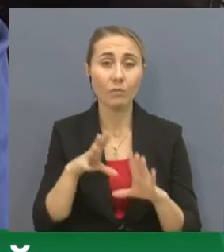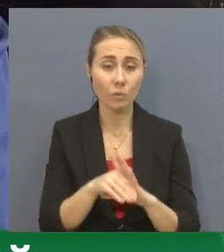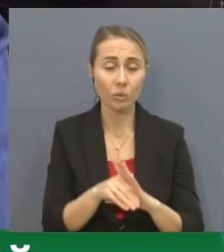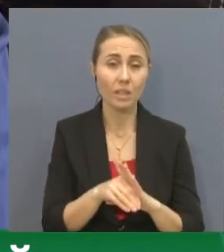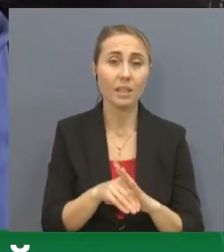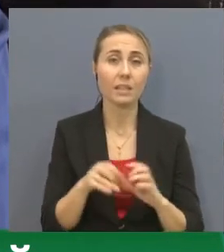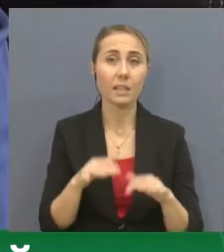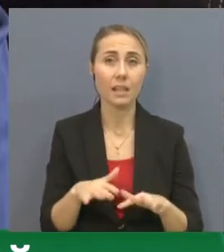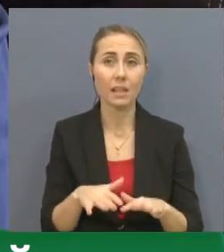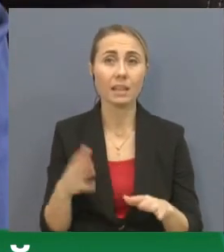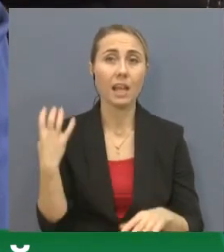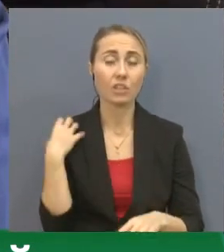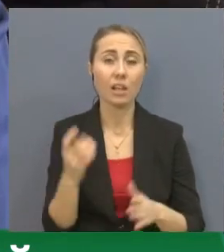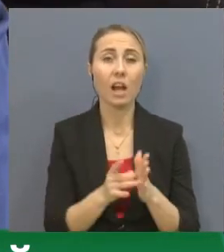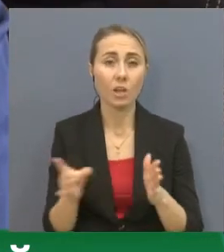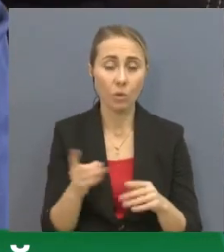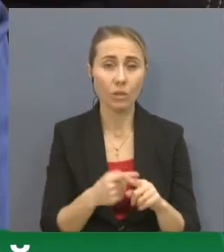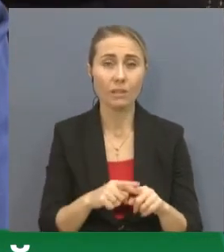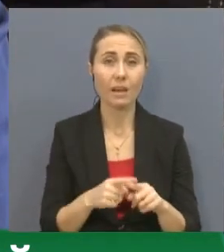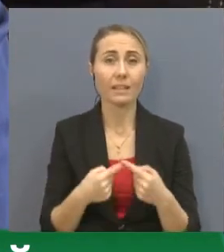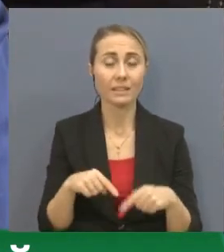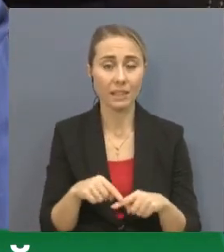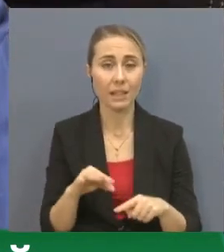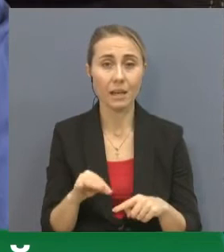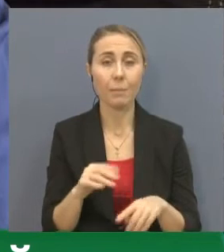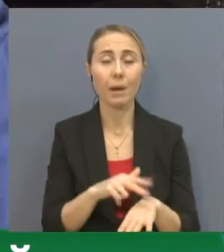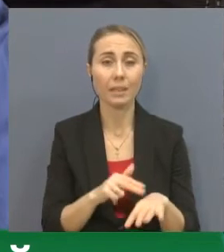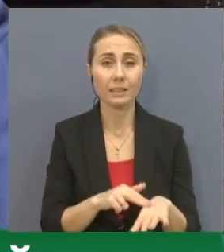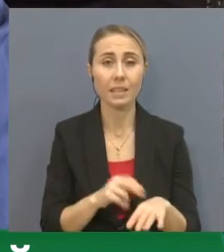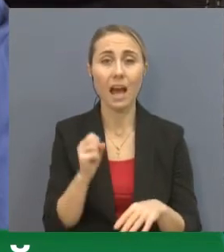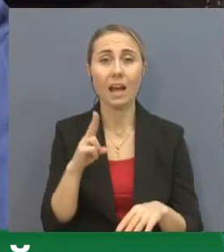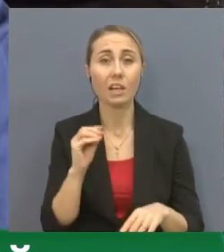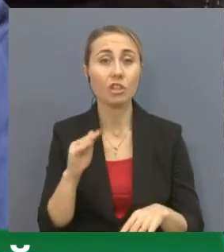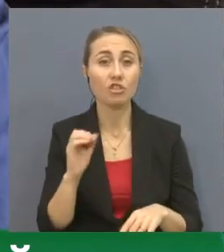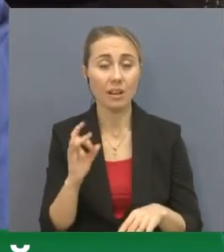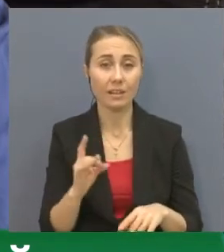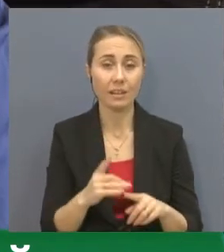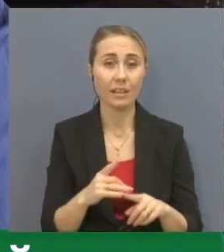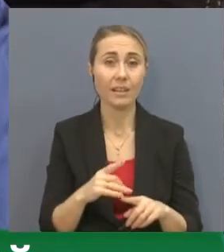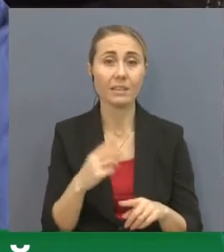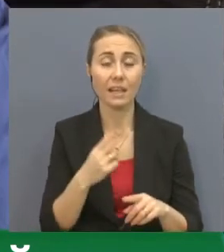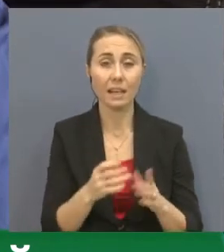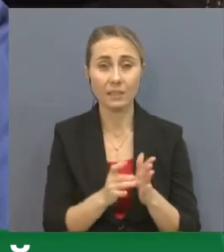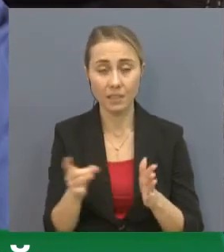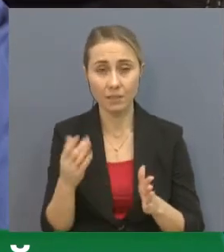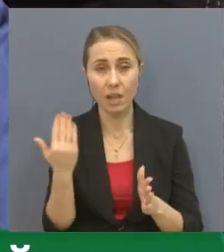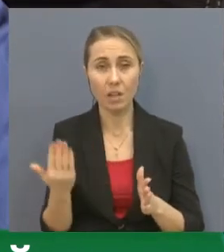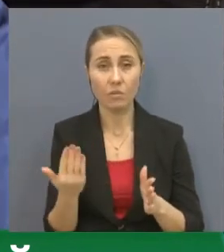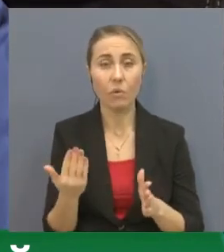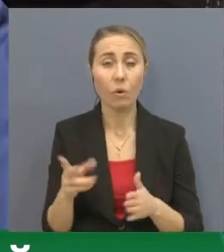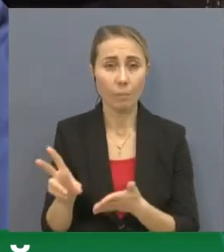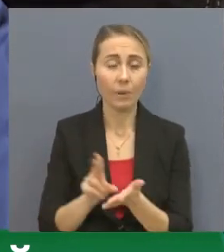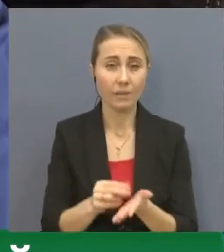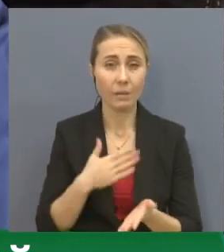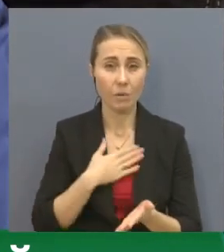районного отдела полиции акжар ленинградского района и как бы на примере его на примере